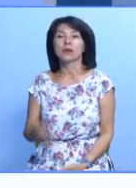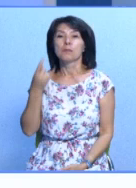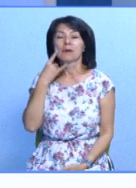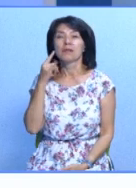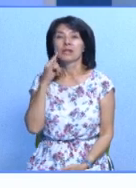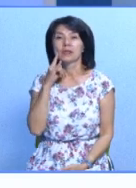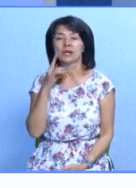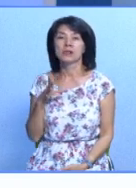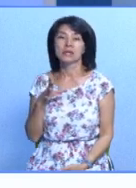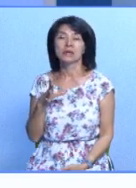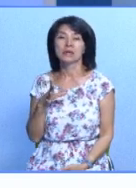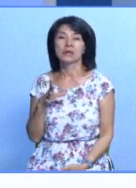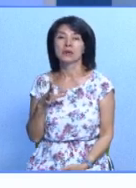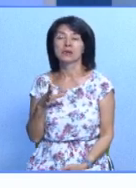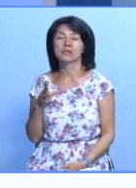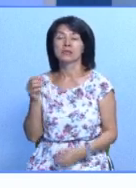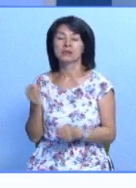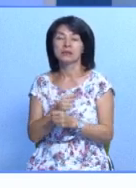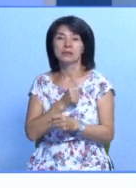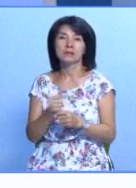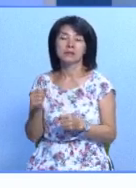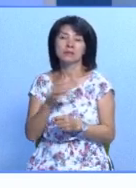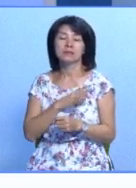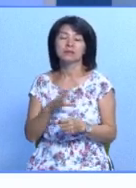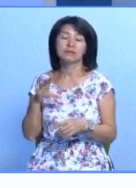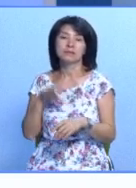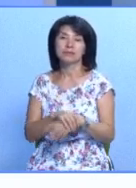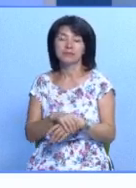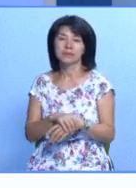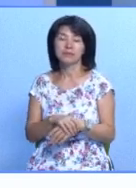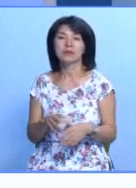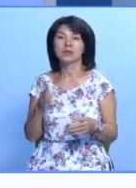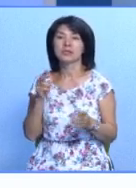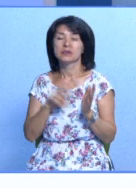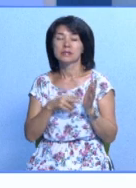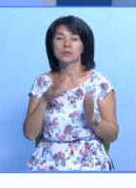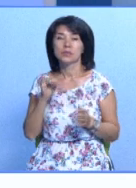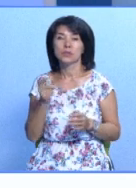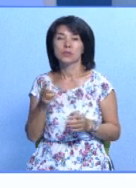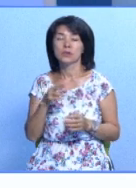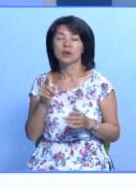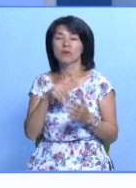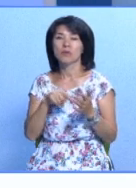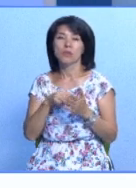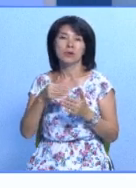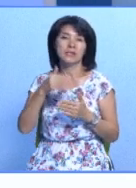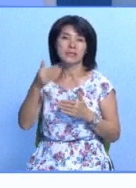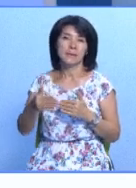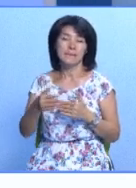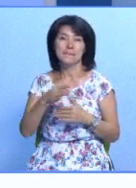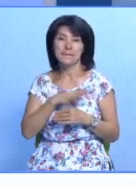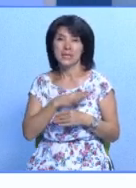Павлодарда жасөспірімді аяусыз ұрып соққан күдіктілер ұсталды. Оқиға 7 шілдеде қала сыртында орын алған. Қатыгез